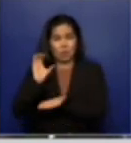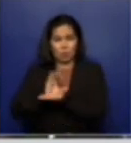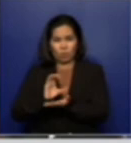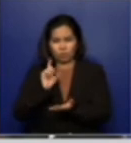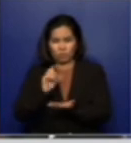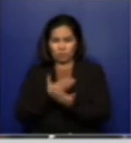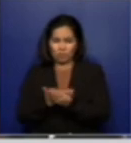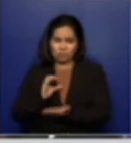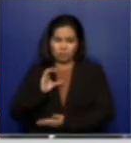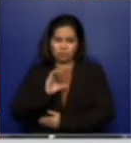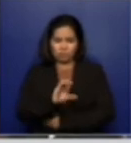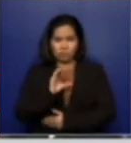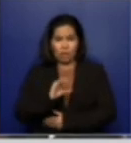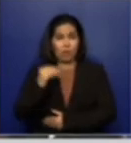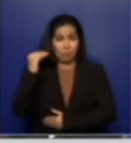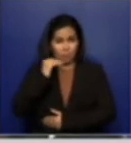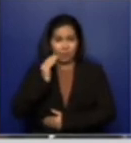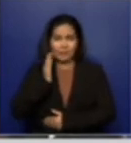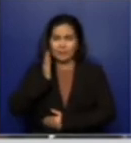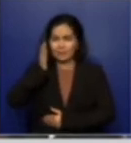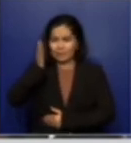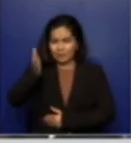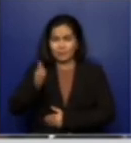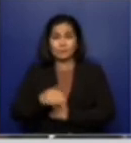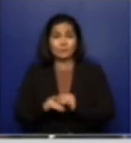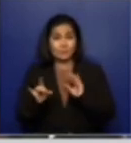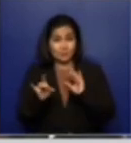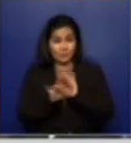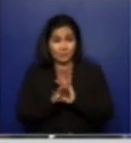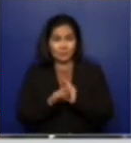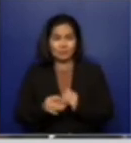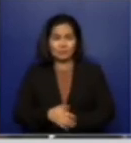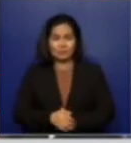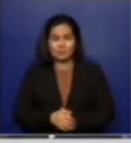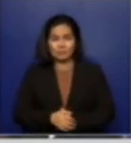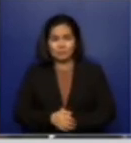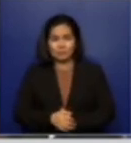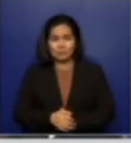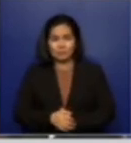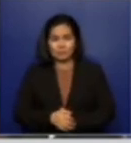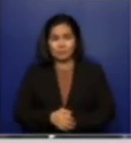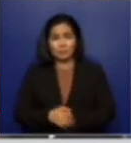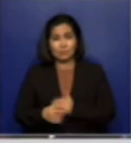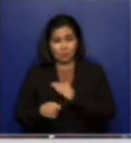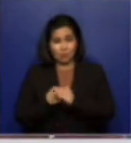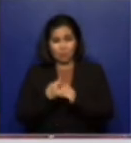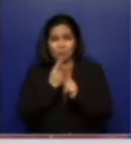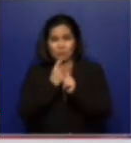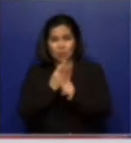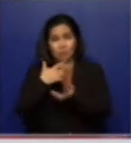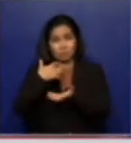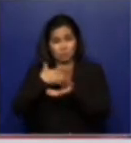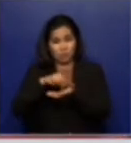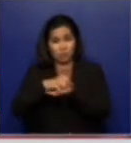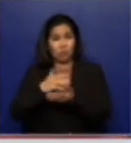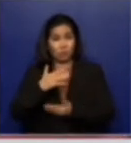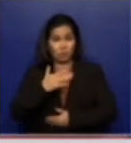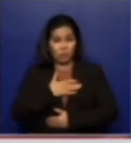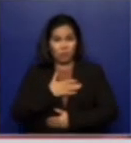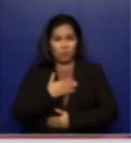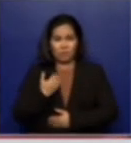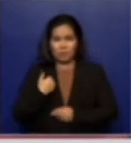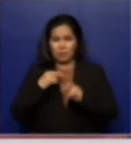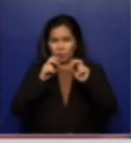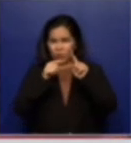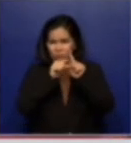คตสุดท้ายท่านประธานที่เคารพครับด้วยเหตุผลดังกล่าว 3-4 เรื่